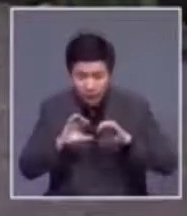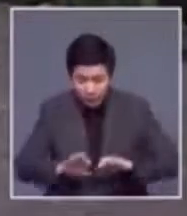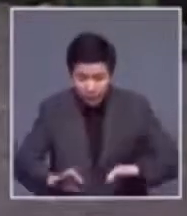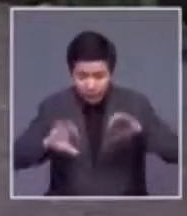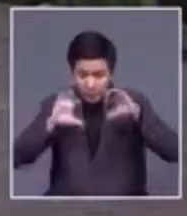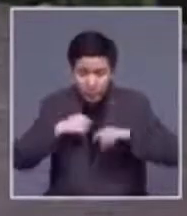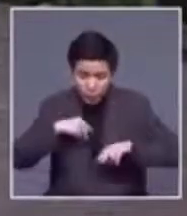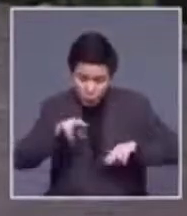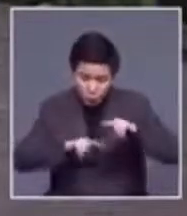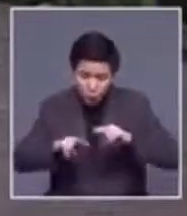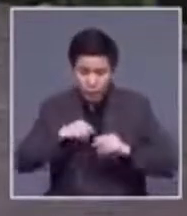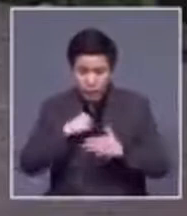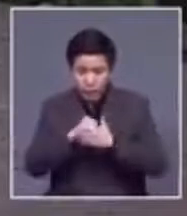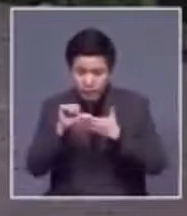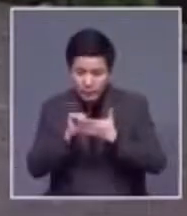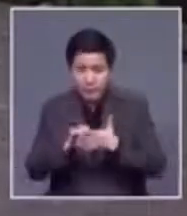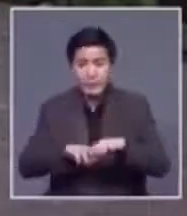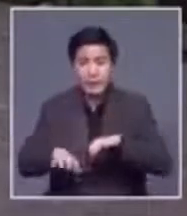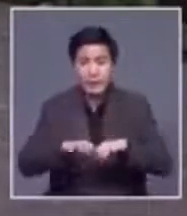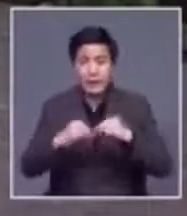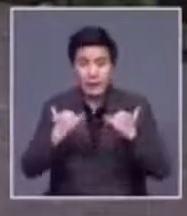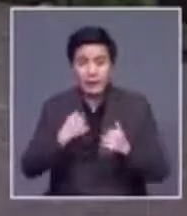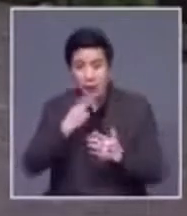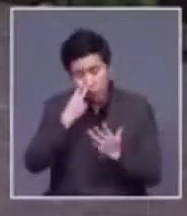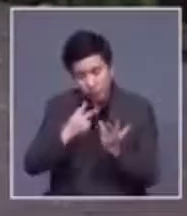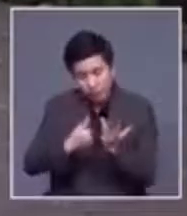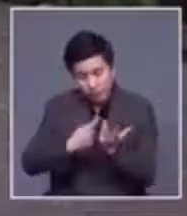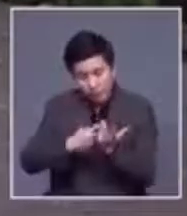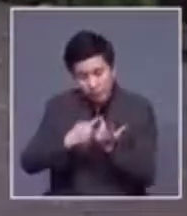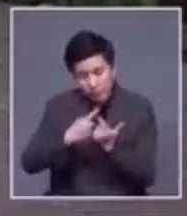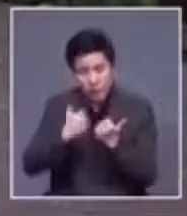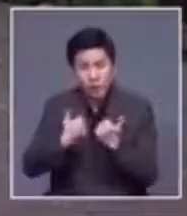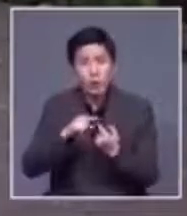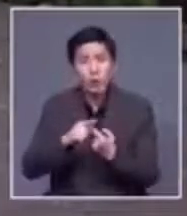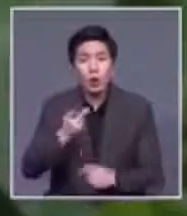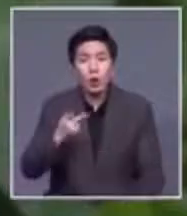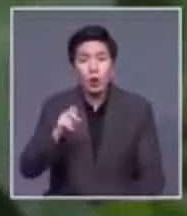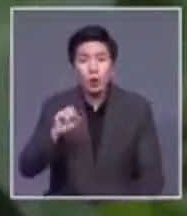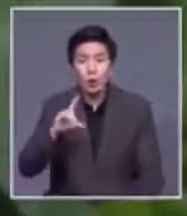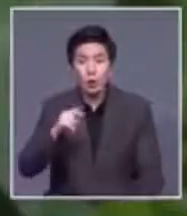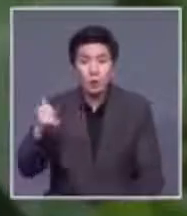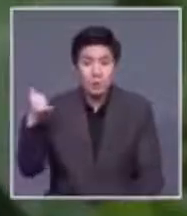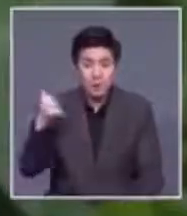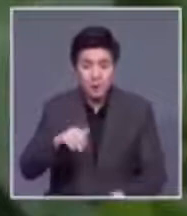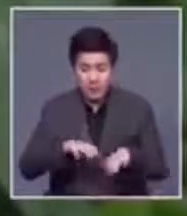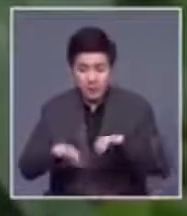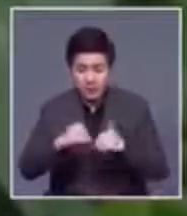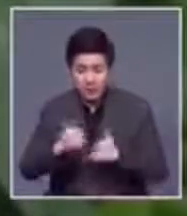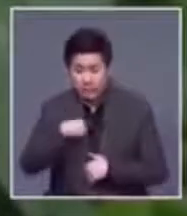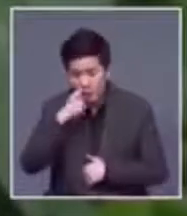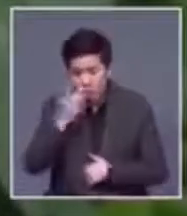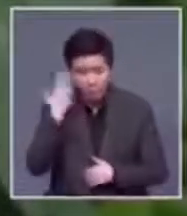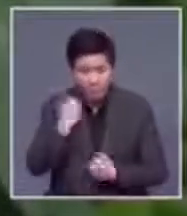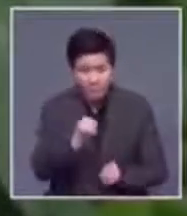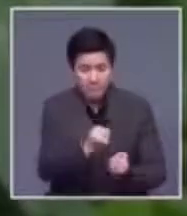ได้ดูแลแล้วก็ปฏิรูปในเรื่องนี้นับดูจากตอนที่คสช.เข้ามาจนถึงวันนี้เองค่ะต้นไม้ที่เคยถูกทำล